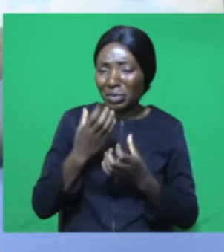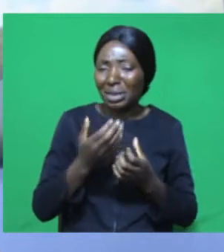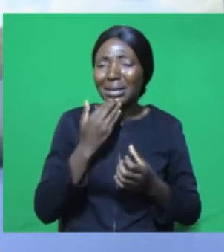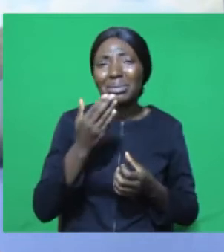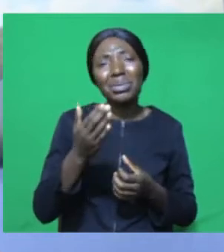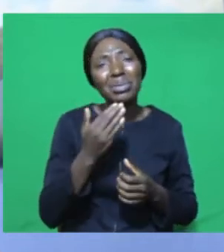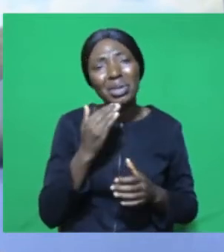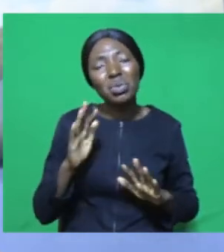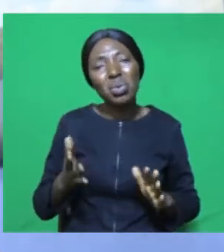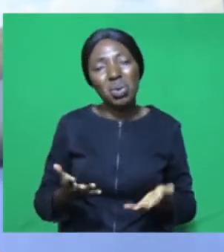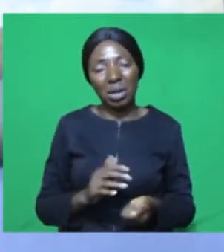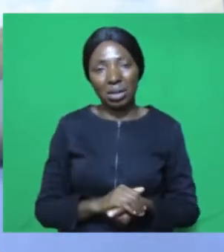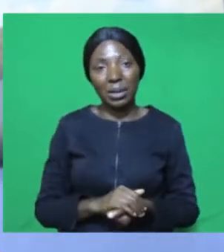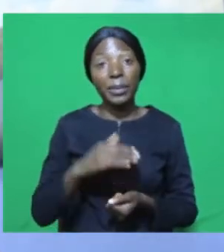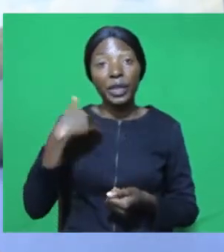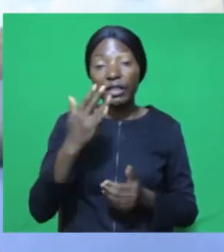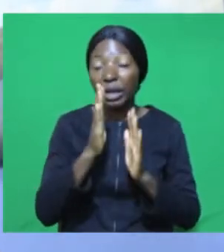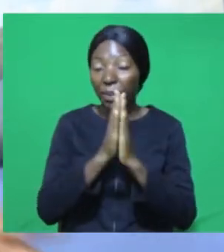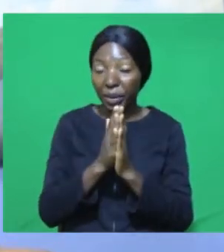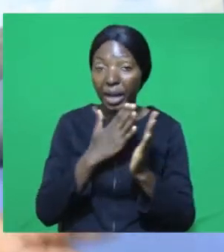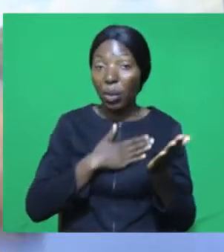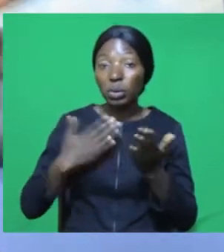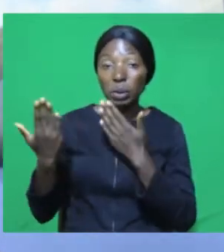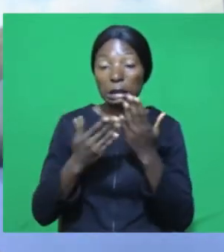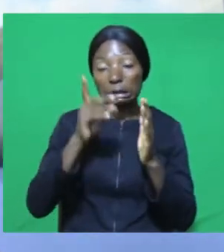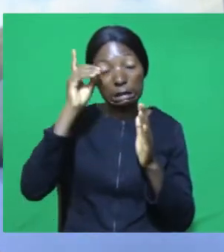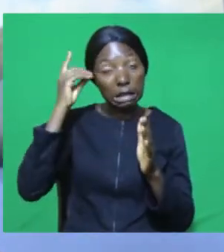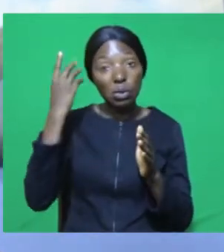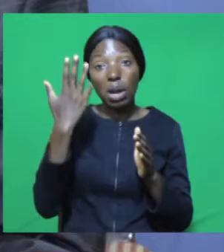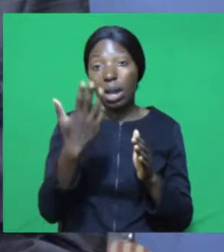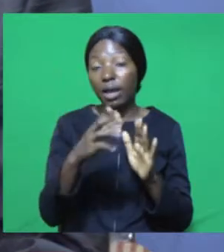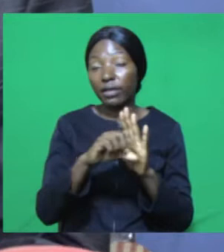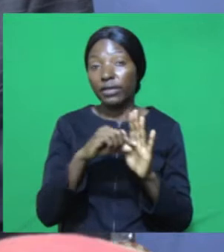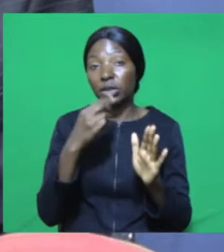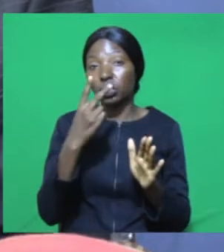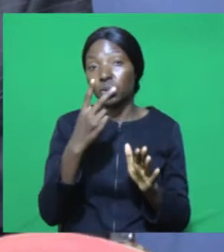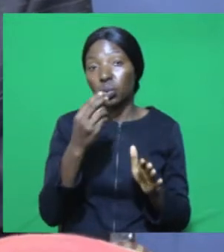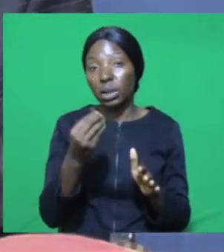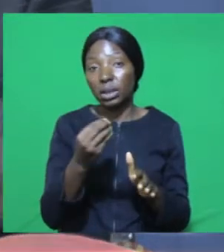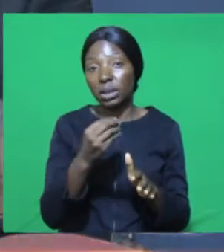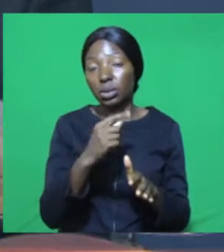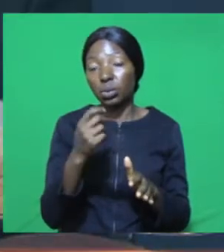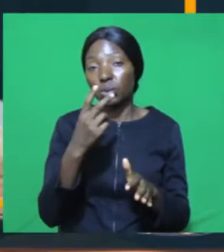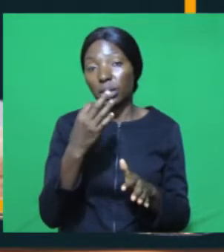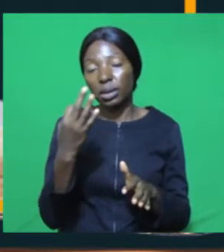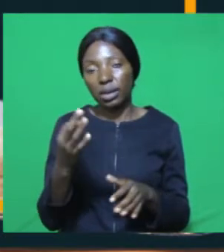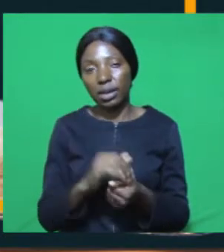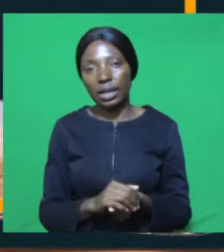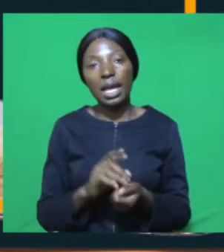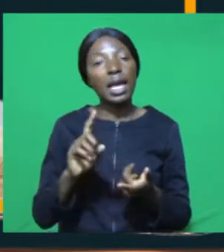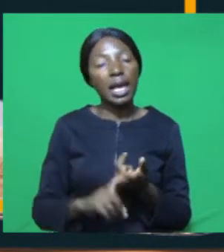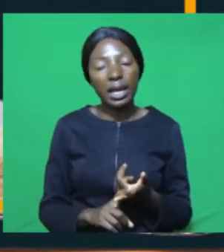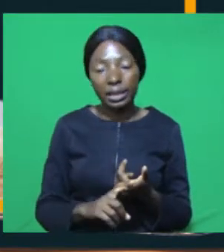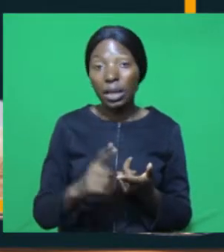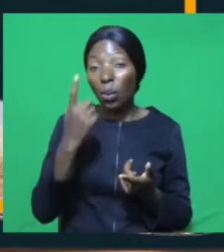achisiya zvinzwisise. Anamata, verengai Daniel 9 verse 20 kuenda pa23. Daniel 9 verse 20 to 23.